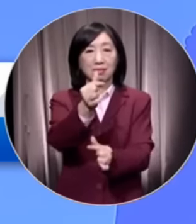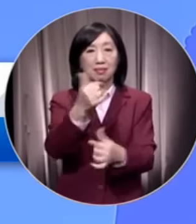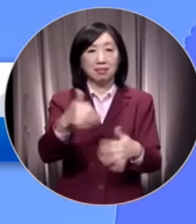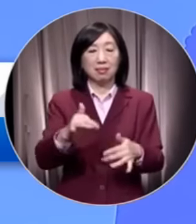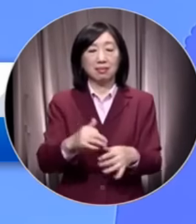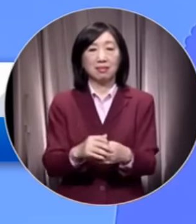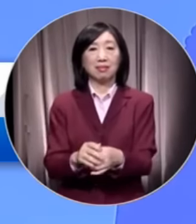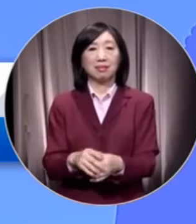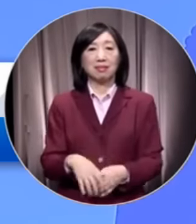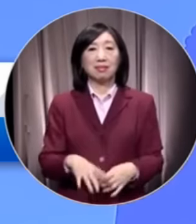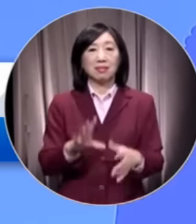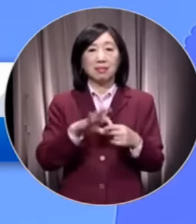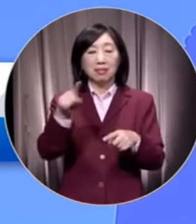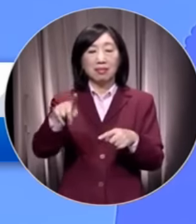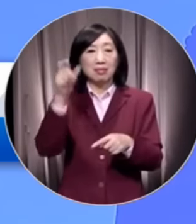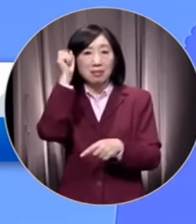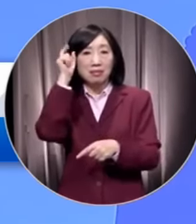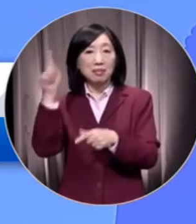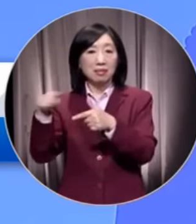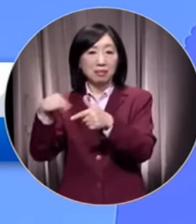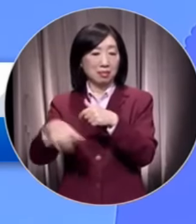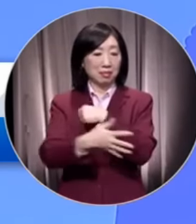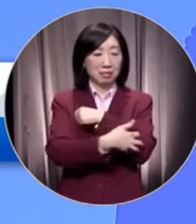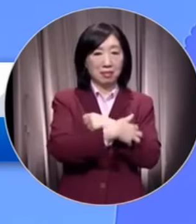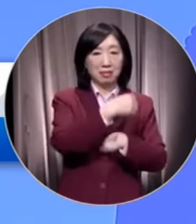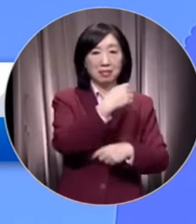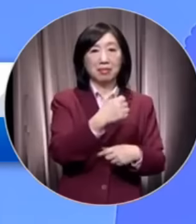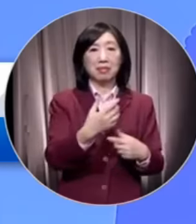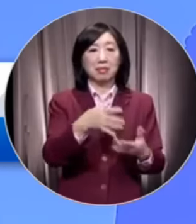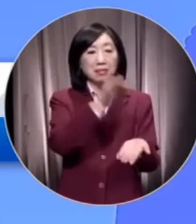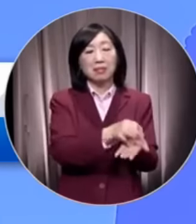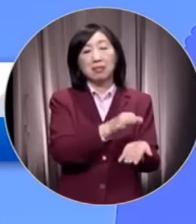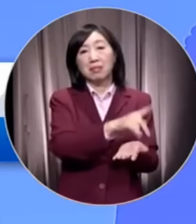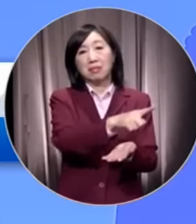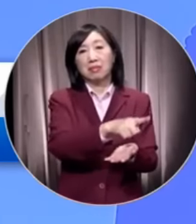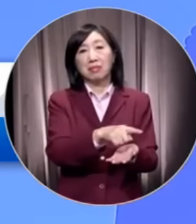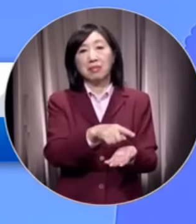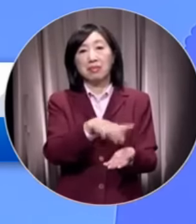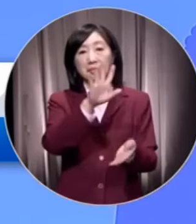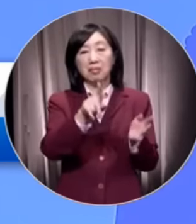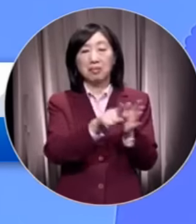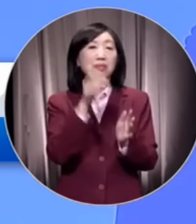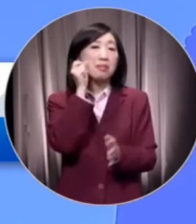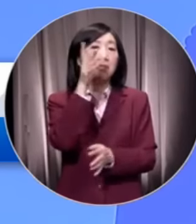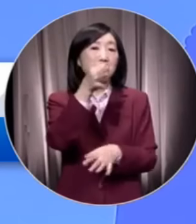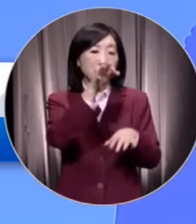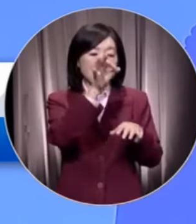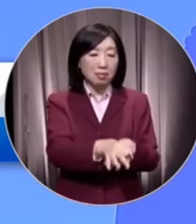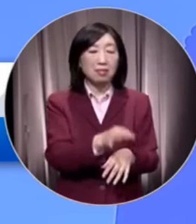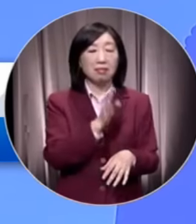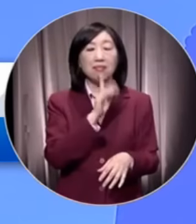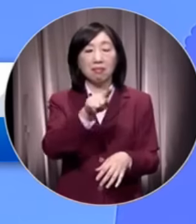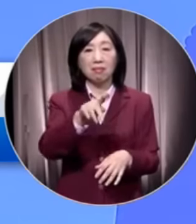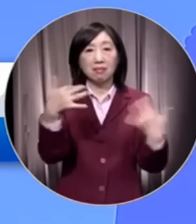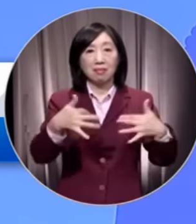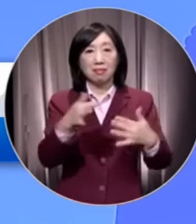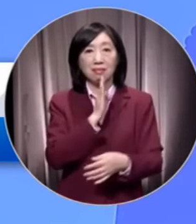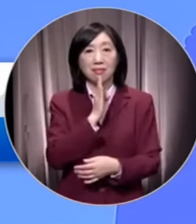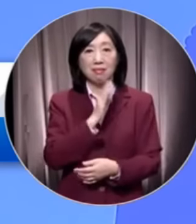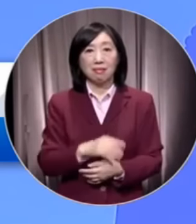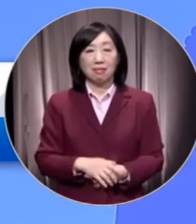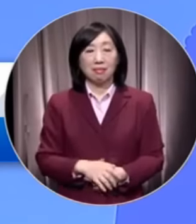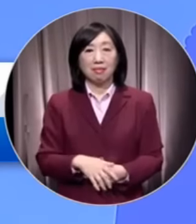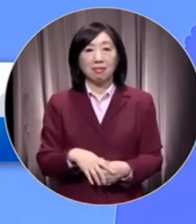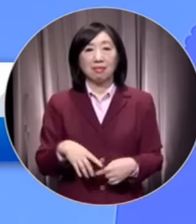取代很多劳力的生产，毕竟廉价的劳工或薪资过低， 的确是问题。你说我随